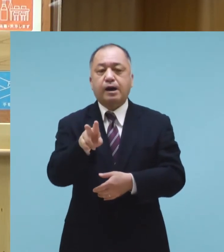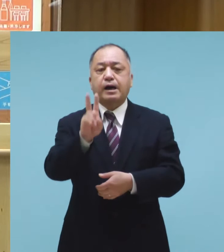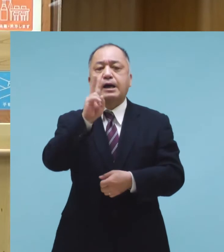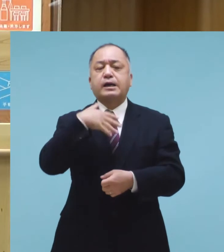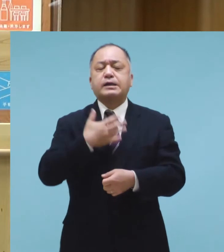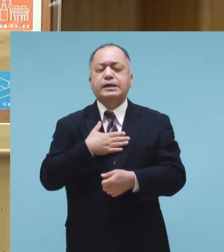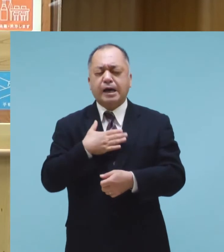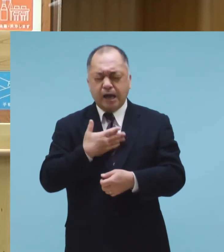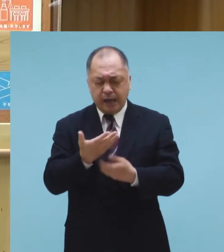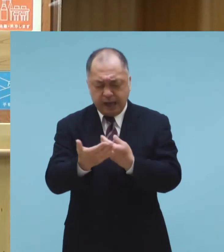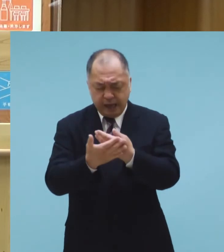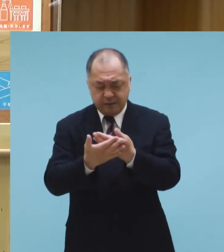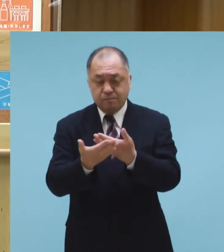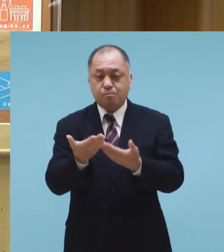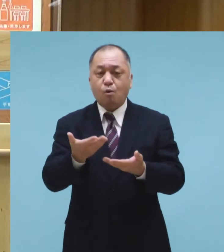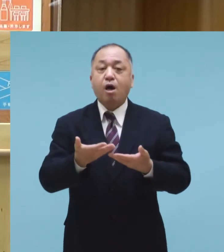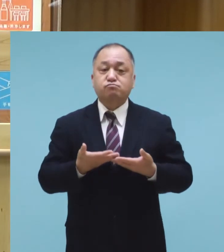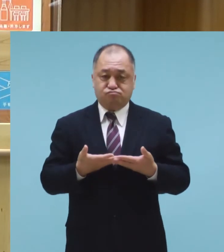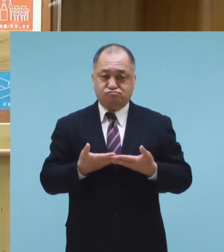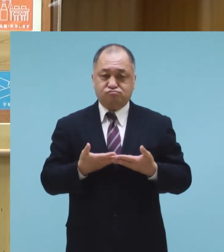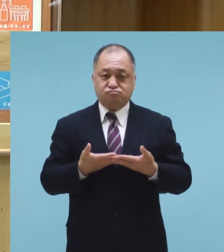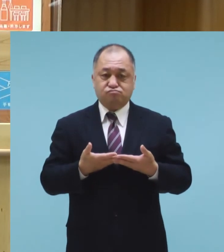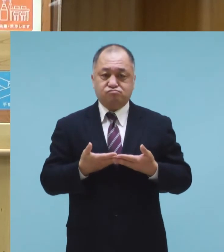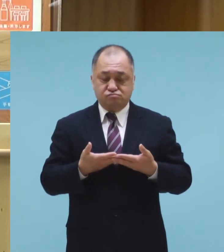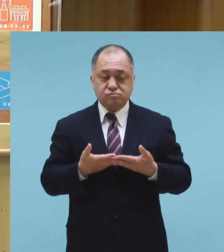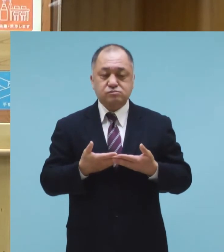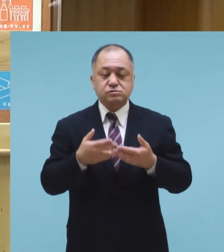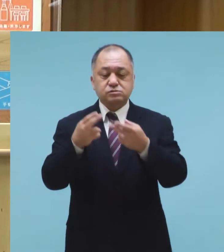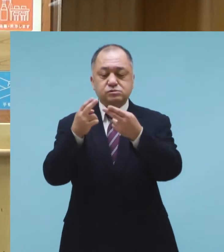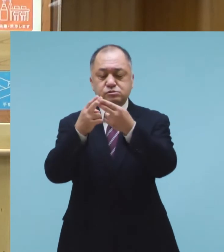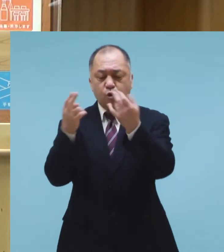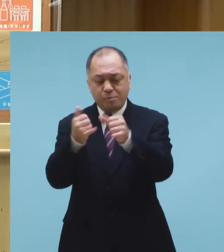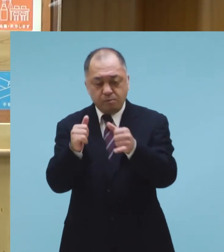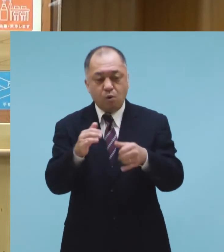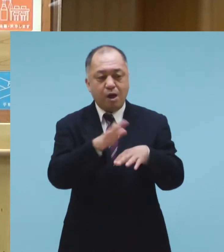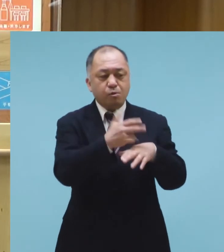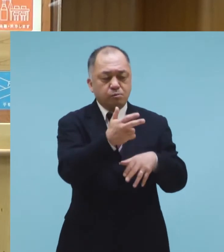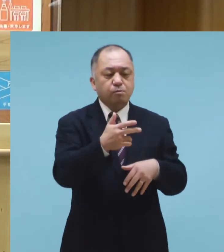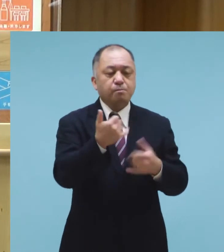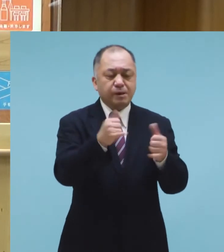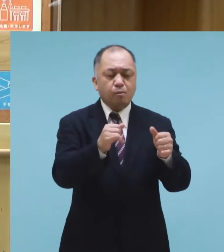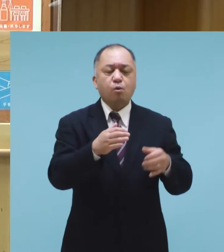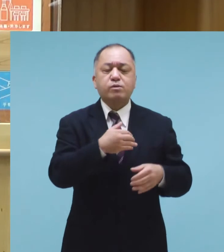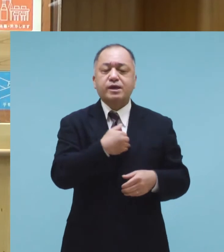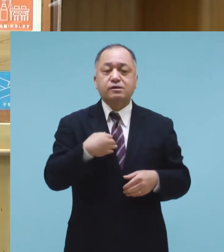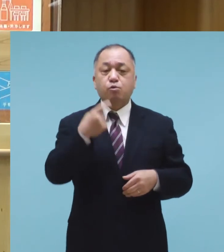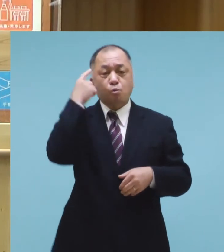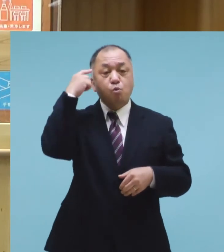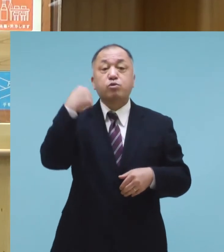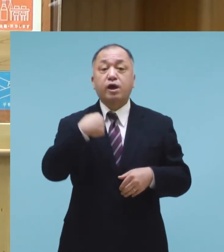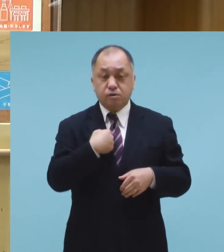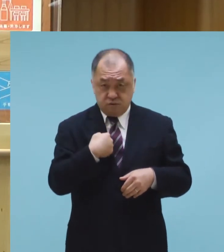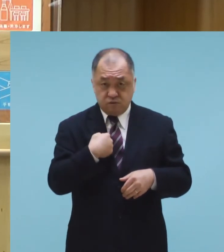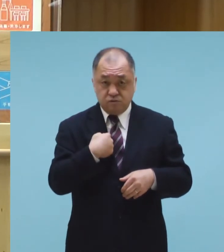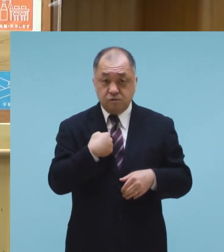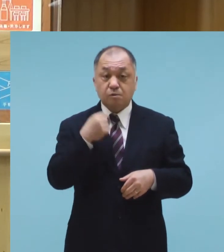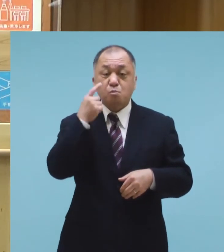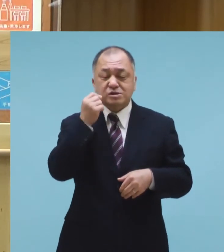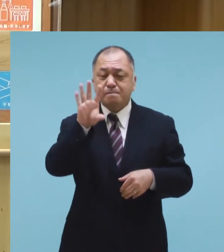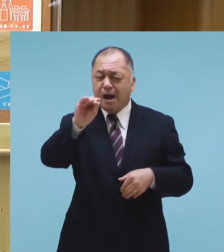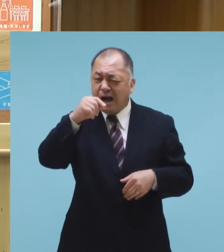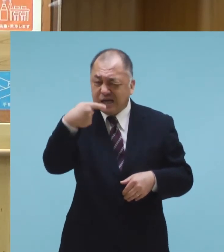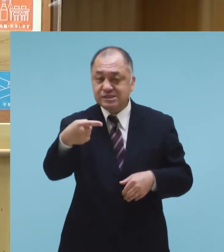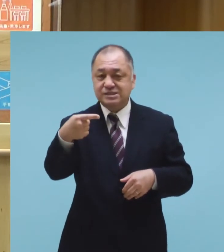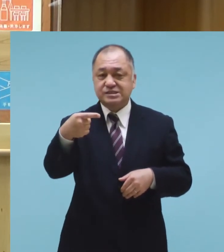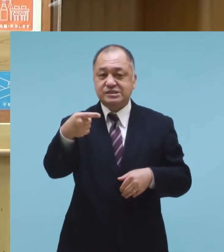ただける方が札幌市民道民の方多いというふうに思ってますが、万が一、そういった沿道で観戦をするという事態に備